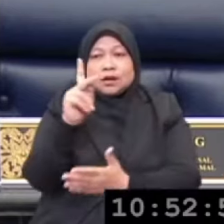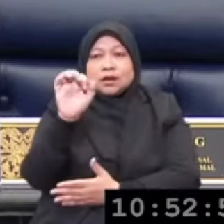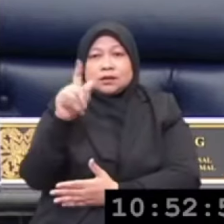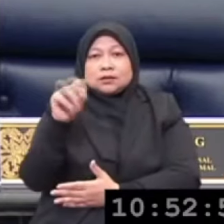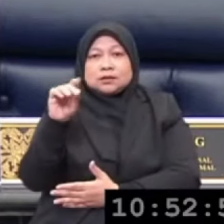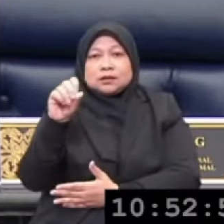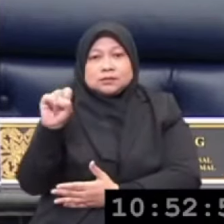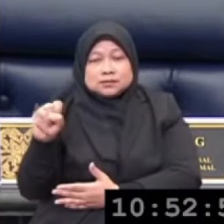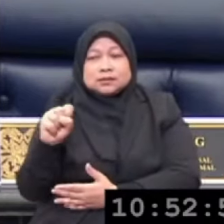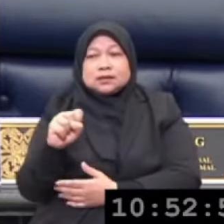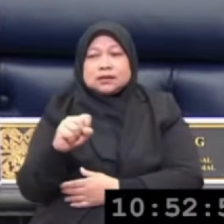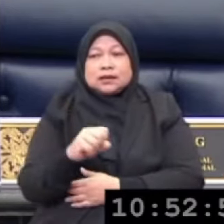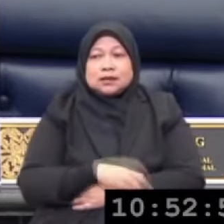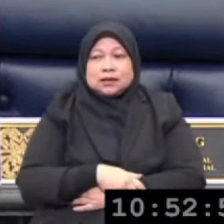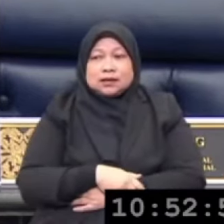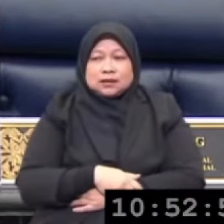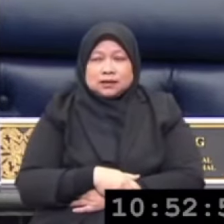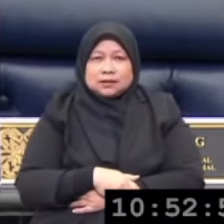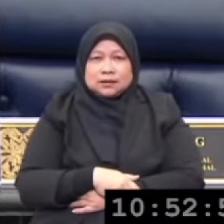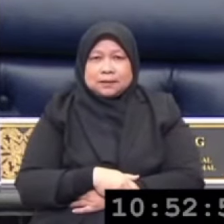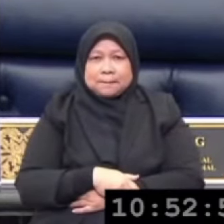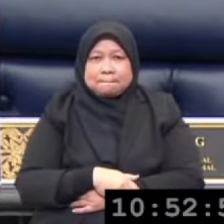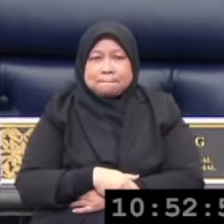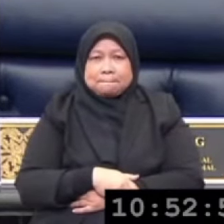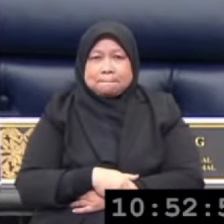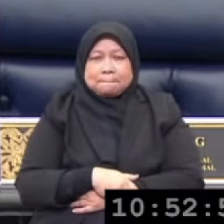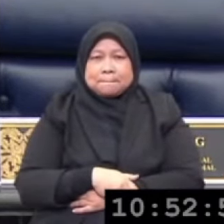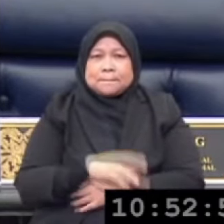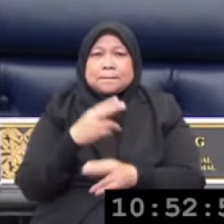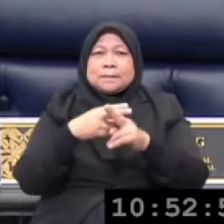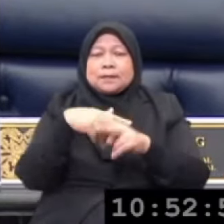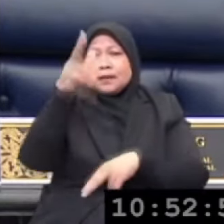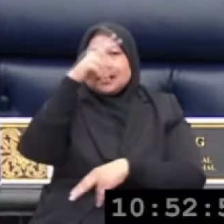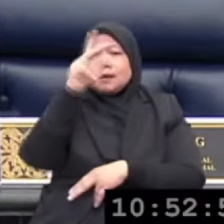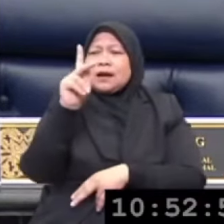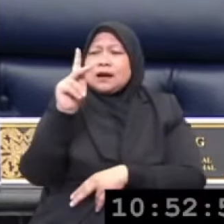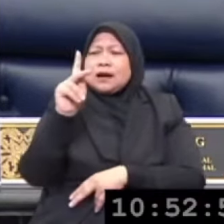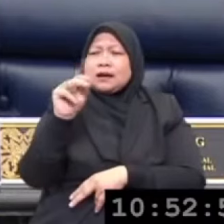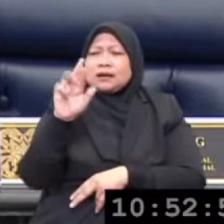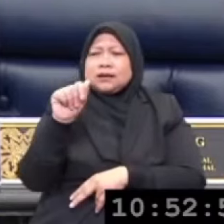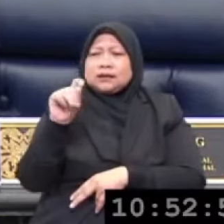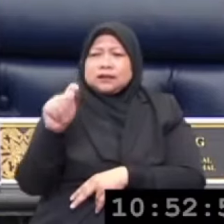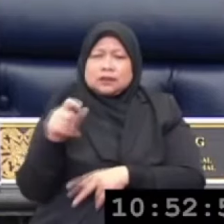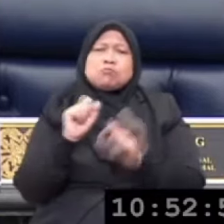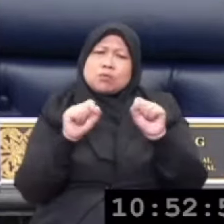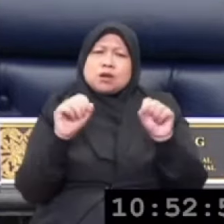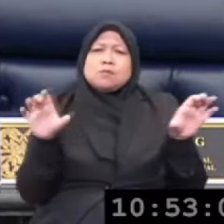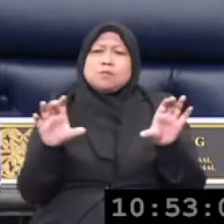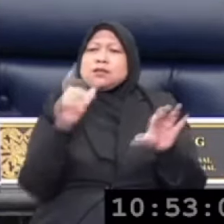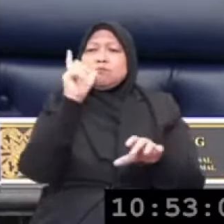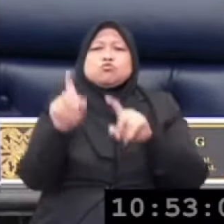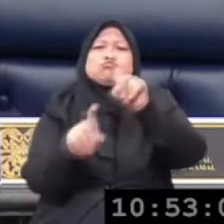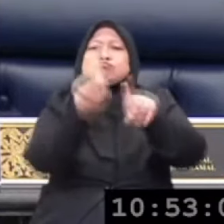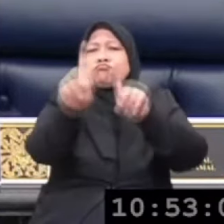ini ataupun kardiotrack kalau yang disebut oleh Raja Amin, Raja Mota. Kita boleh buat. Kita tak perlu